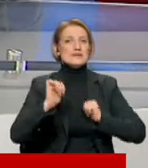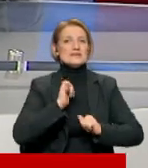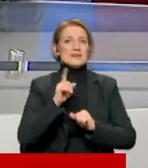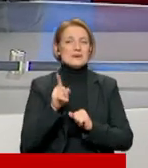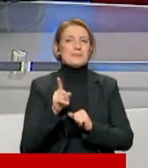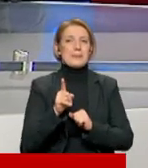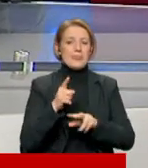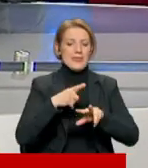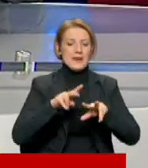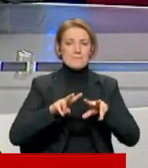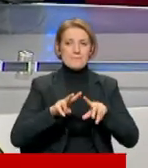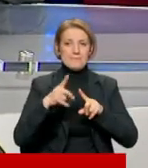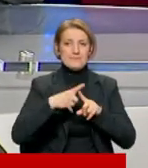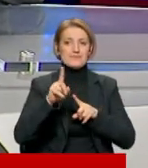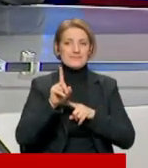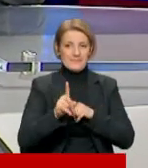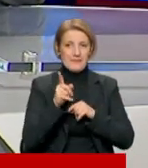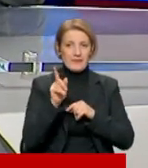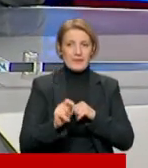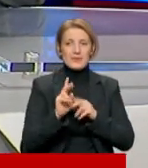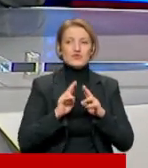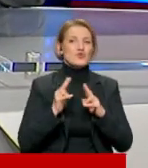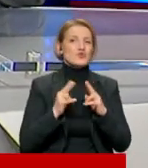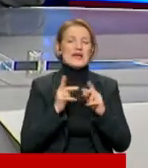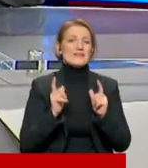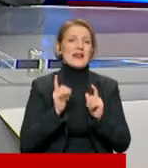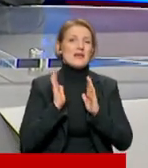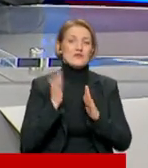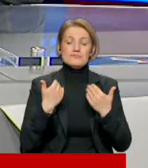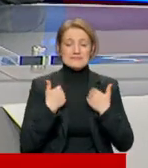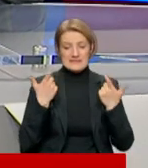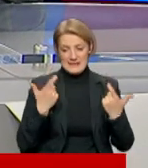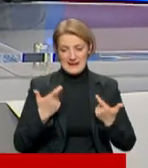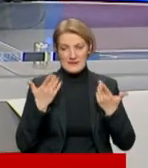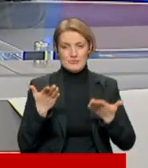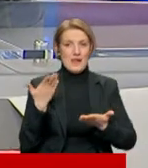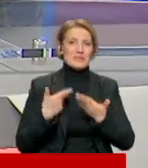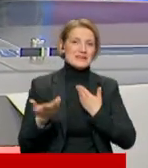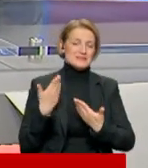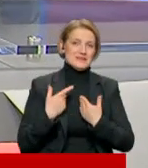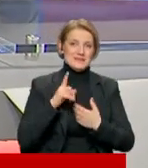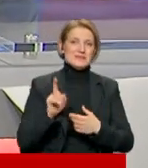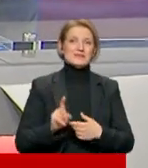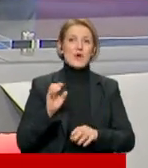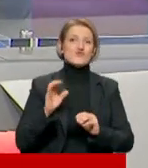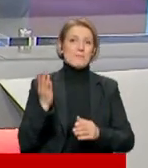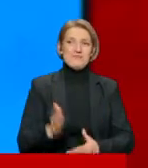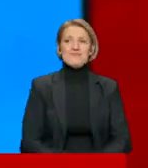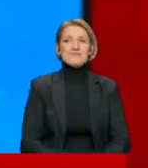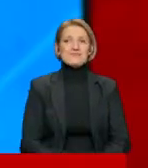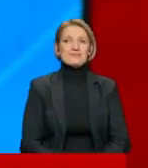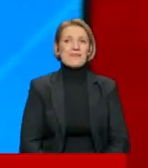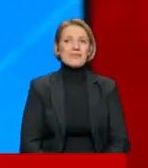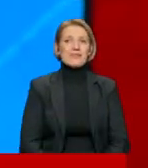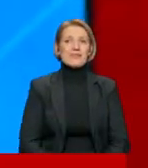birinde MIT'de yapılıyor. Dünya nereye gidiyor? Peki biz neredeyiz? Biraz da bunu anlatır mısınız bize hocam? Tabii.